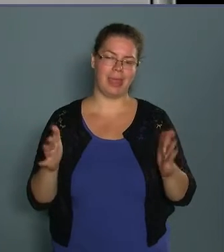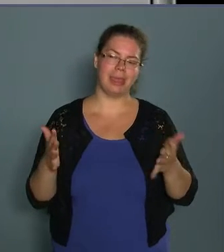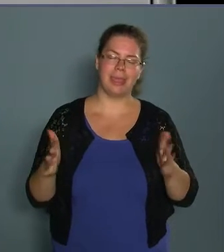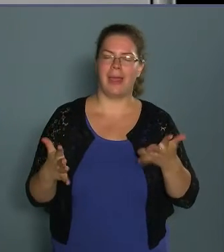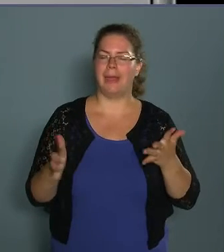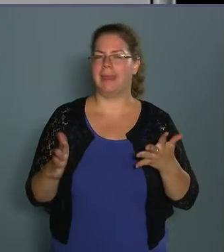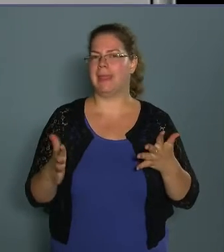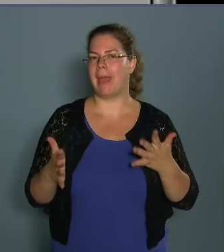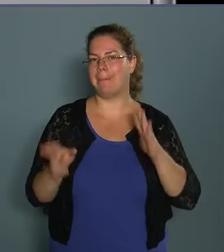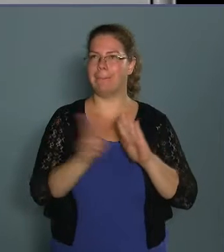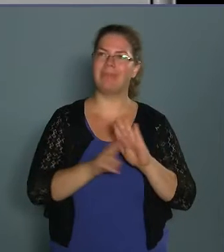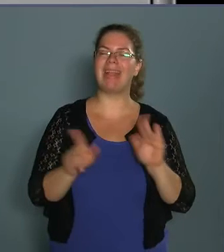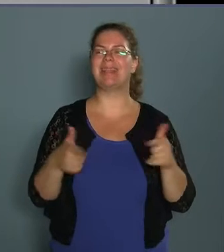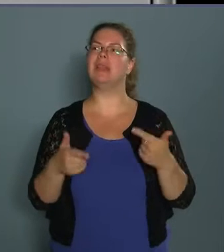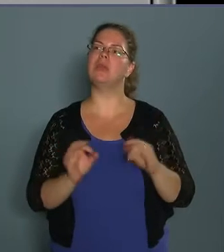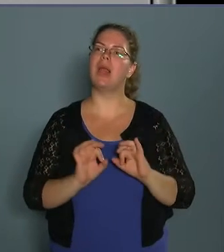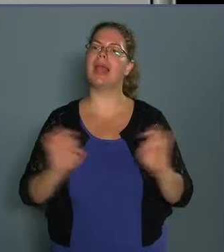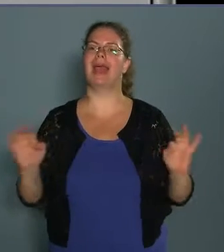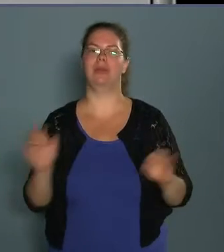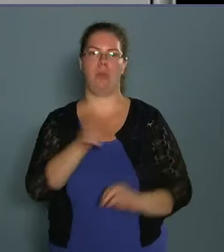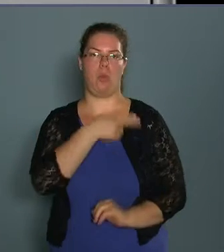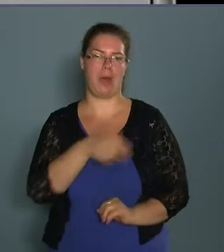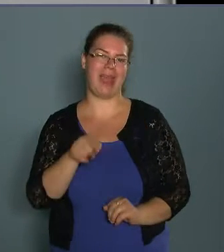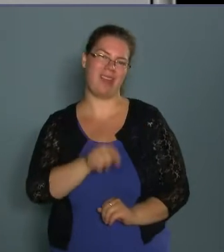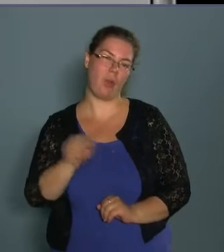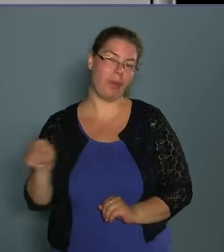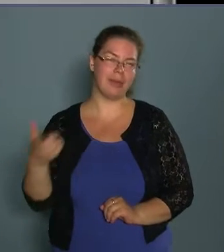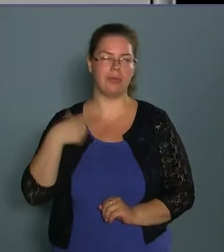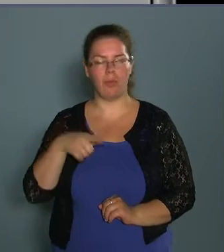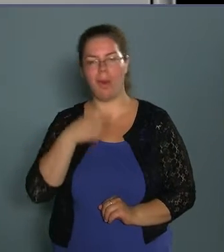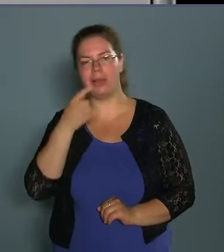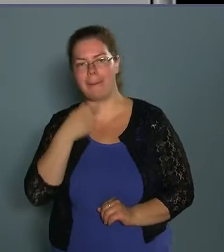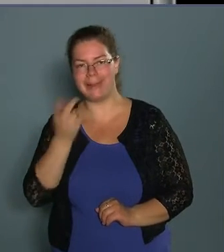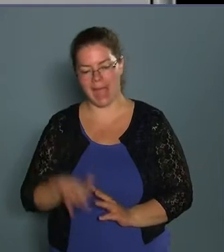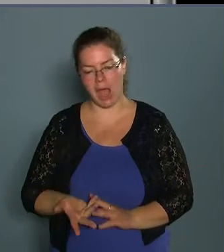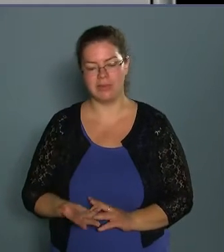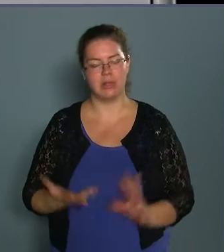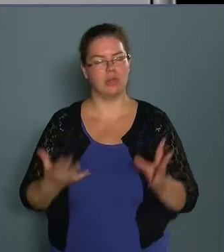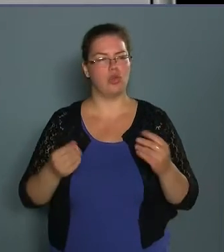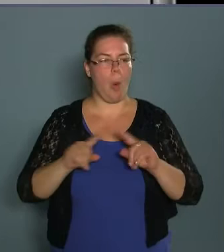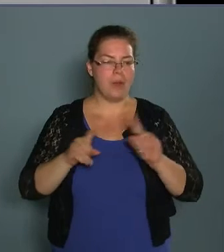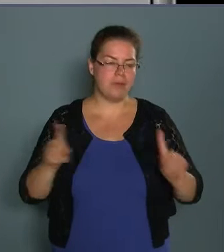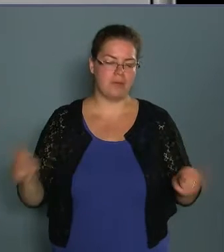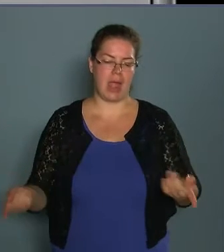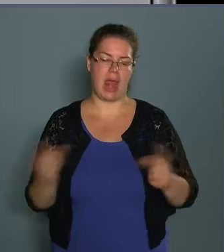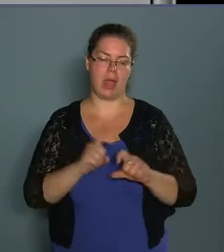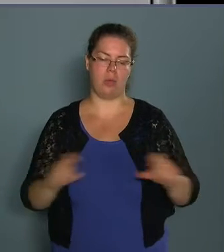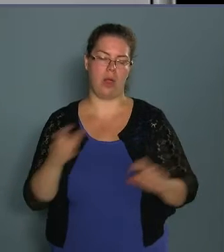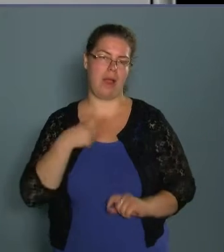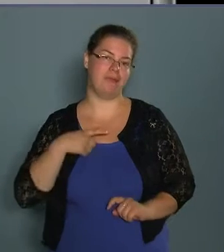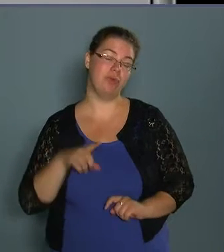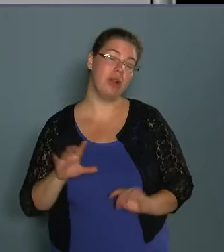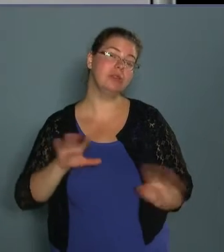nem feltétlenül a legjobb kórházak között volt emlegetve. Ennek nagyon sokféle oka